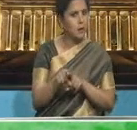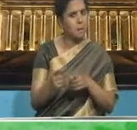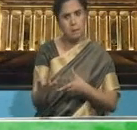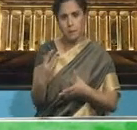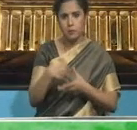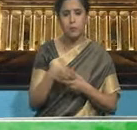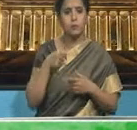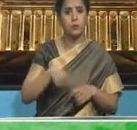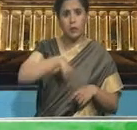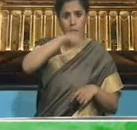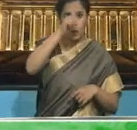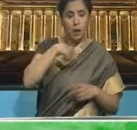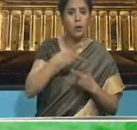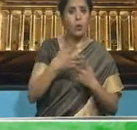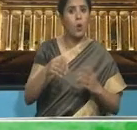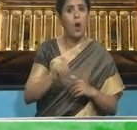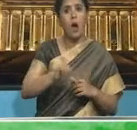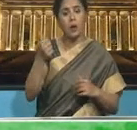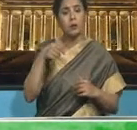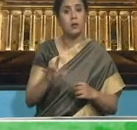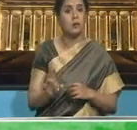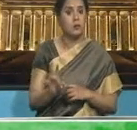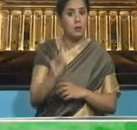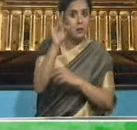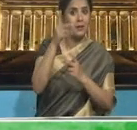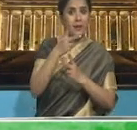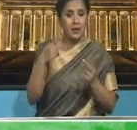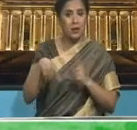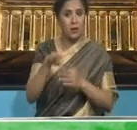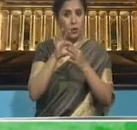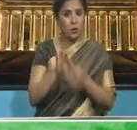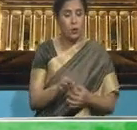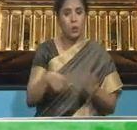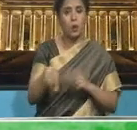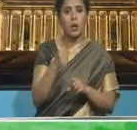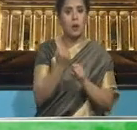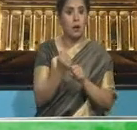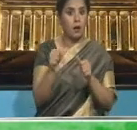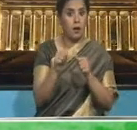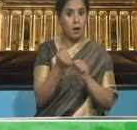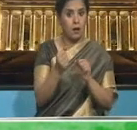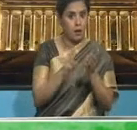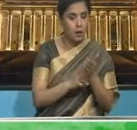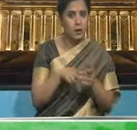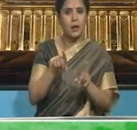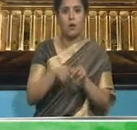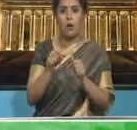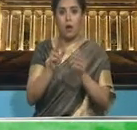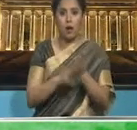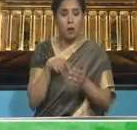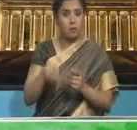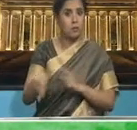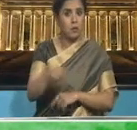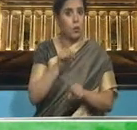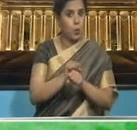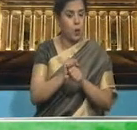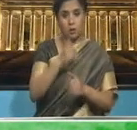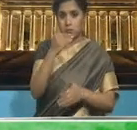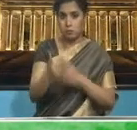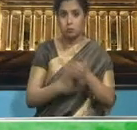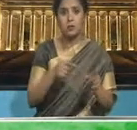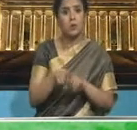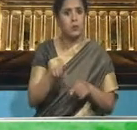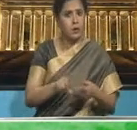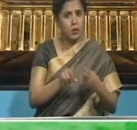भारतीय अंतरिक्ष यात्रियों को ले जाने के लिए गगनयान कार्यक्रम प्रगति पर है। ये भारत की